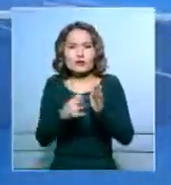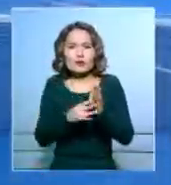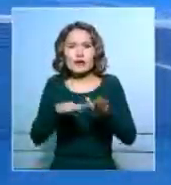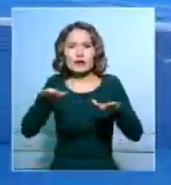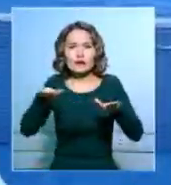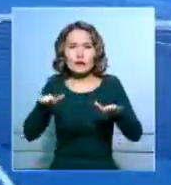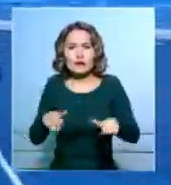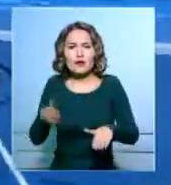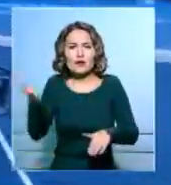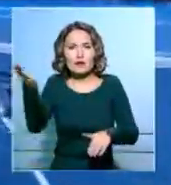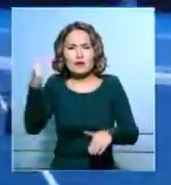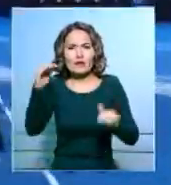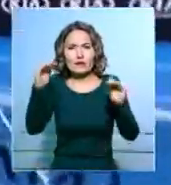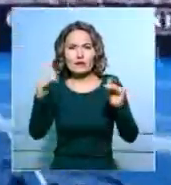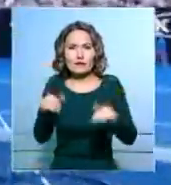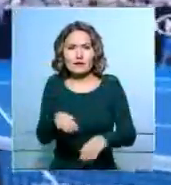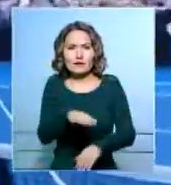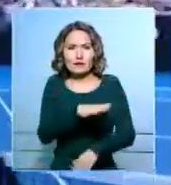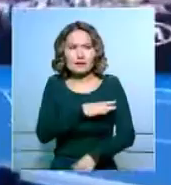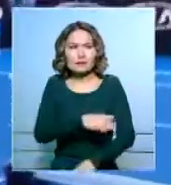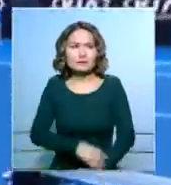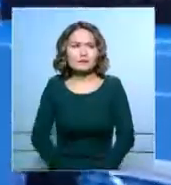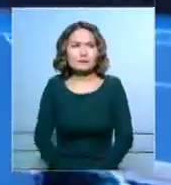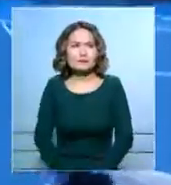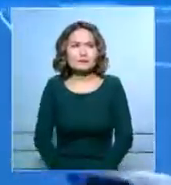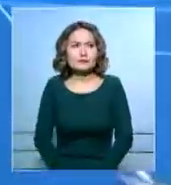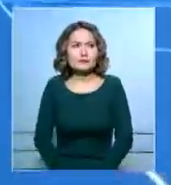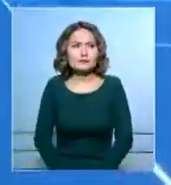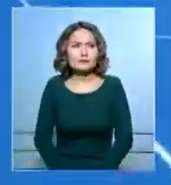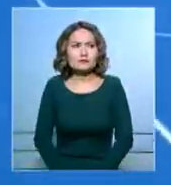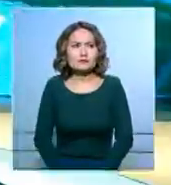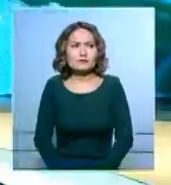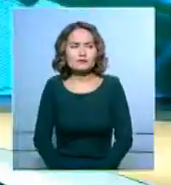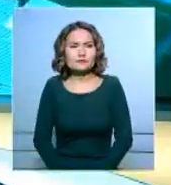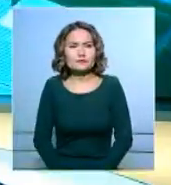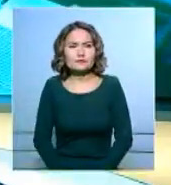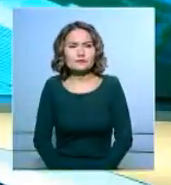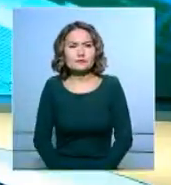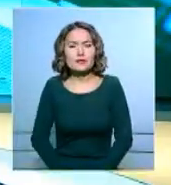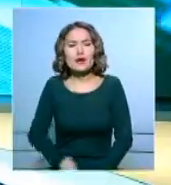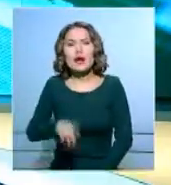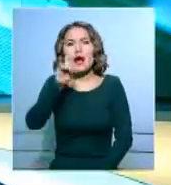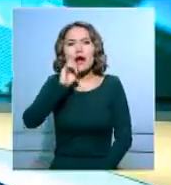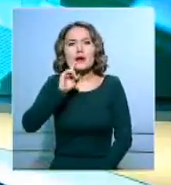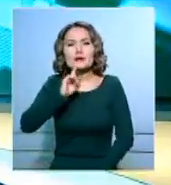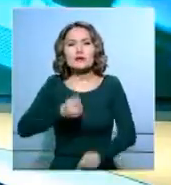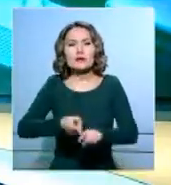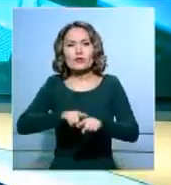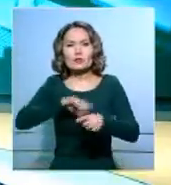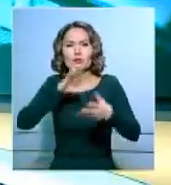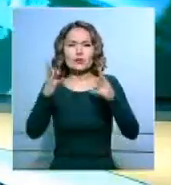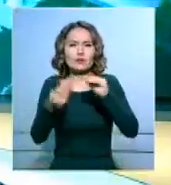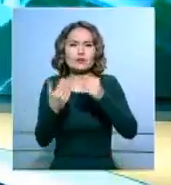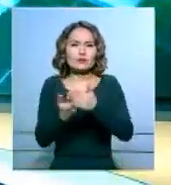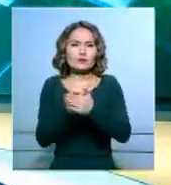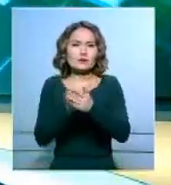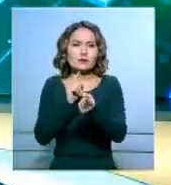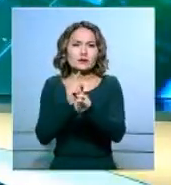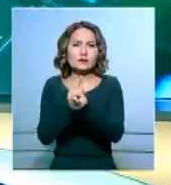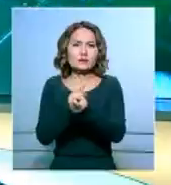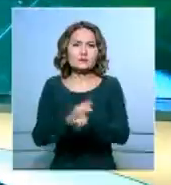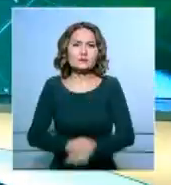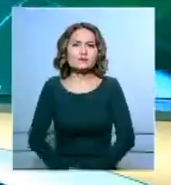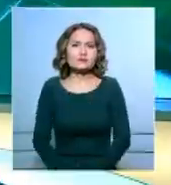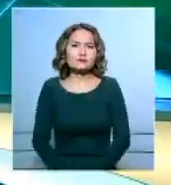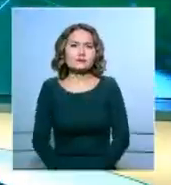69-шы сатыға дейін төмендеп кетті. Әзірге айтарымыз осы, арнамызды алыстамаңыздар.